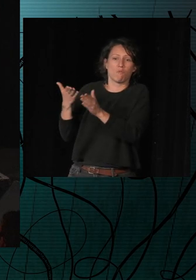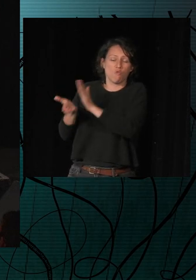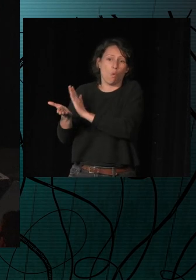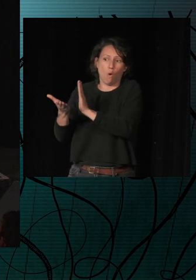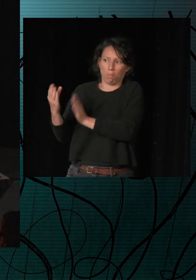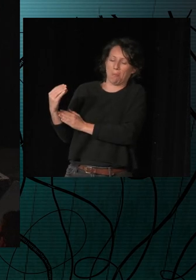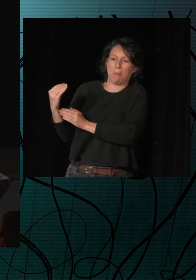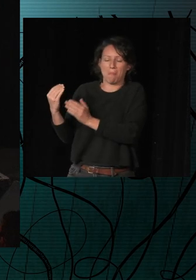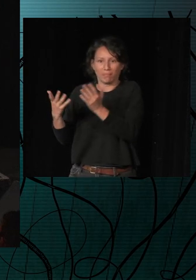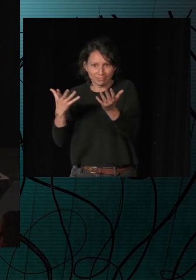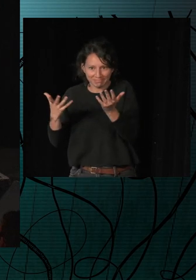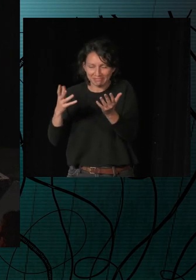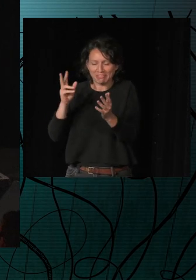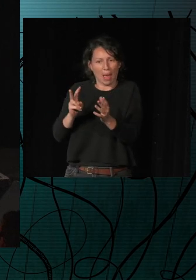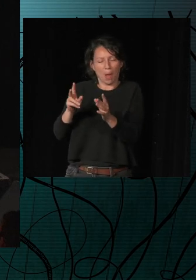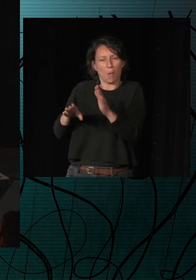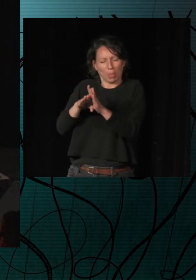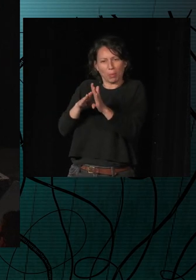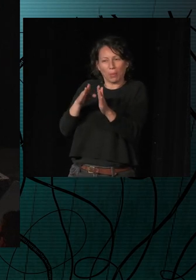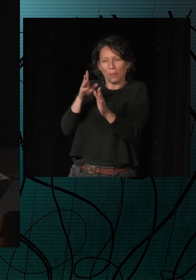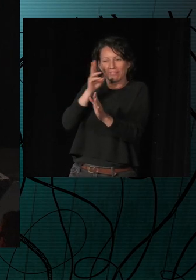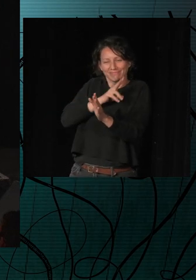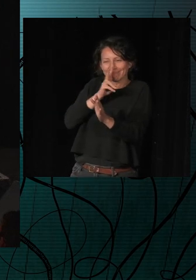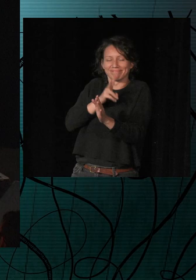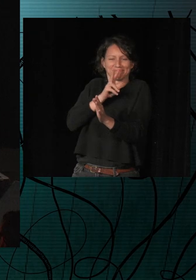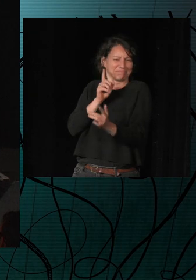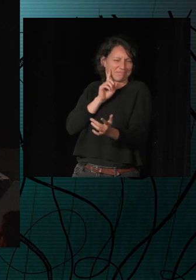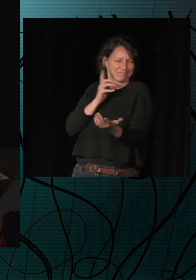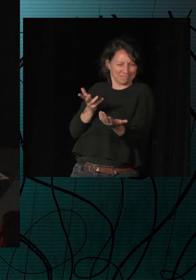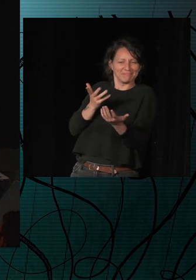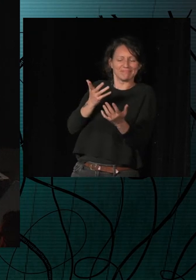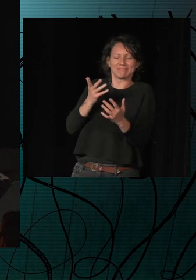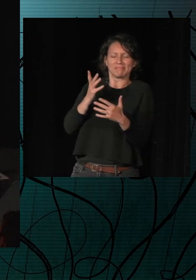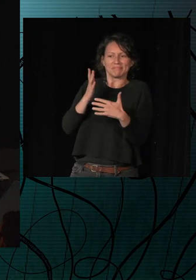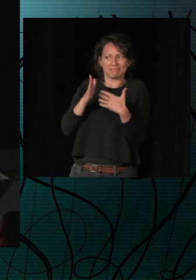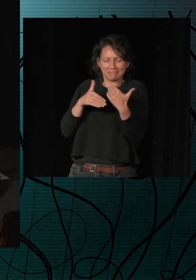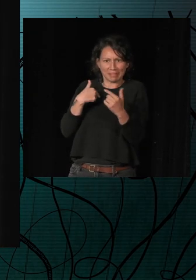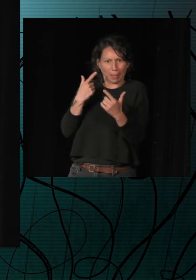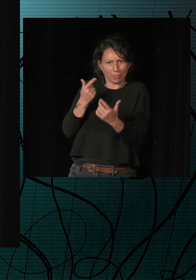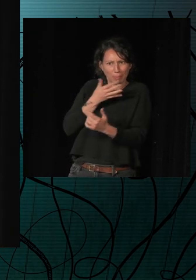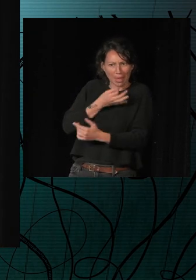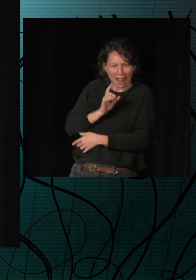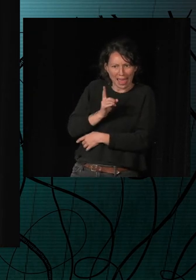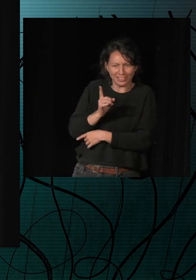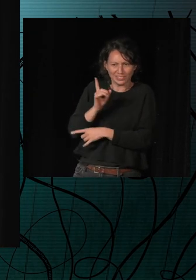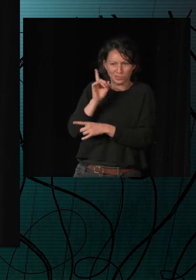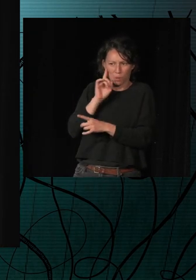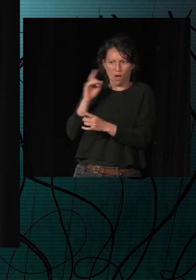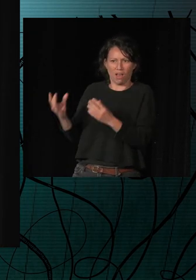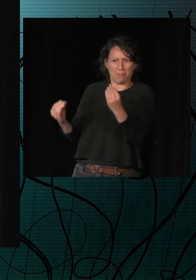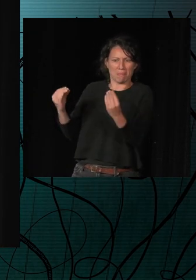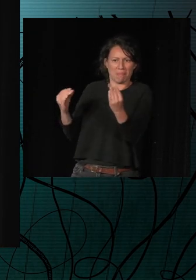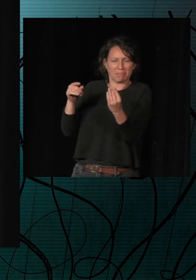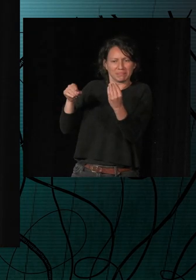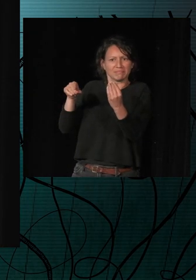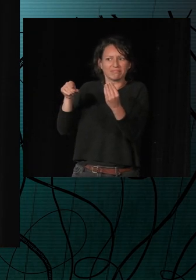comique et très vite il y a quand même un malaise qui s'installe puisque le le tous les tous les éléments de de la cuisine disent des des prononcent